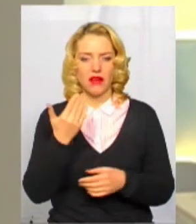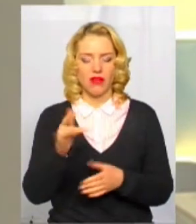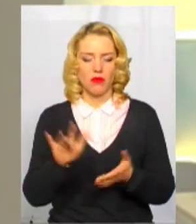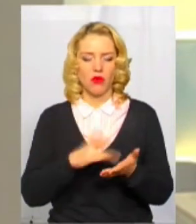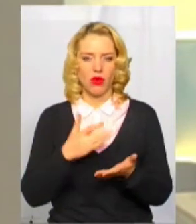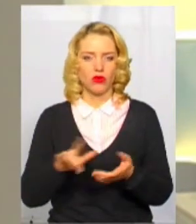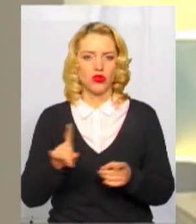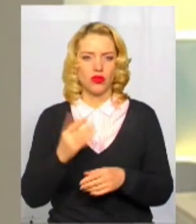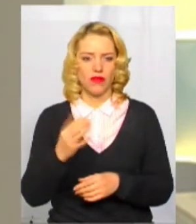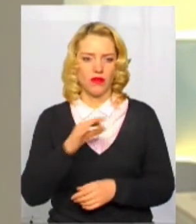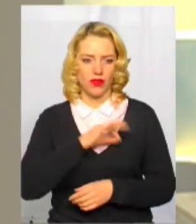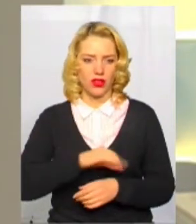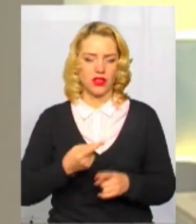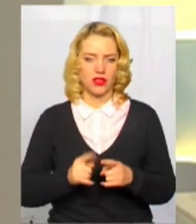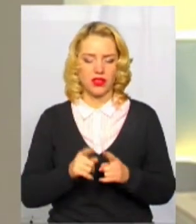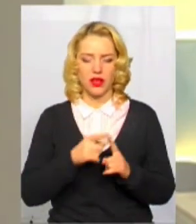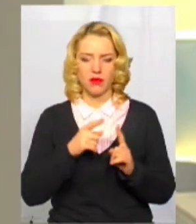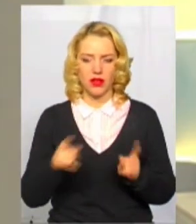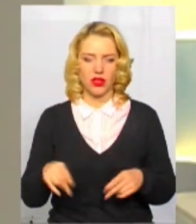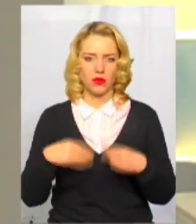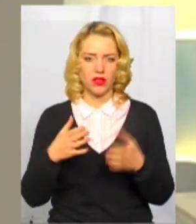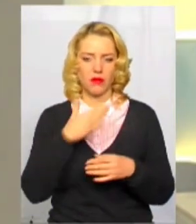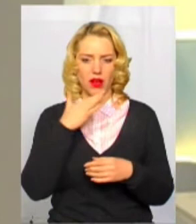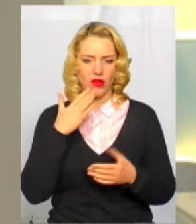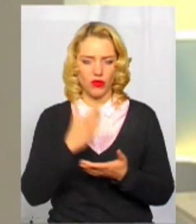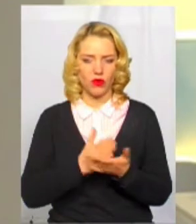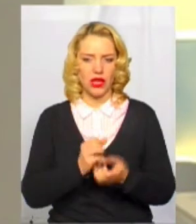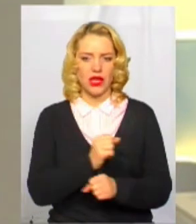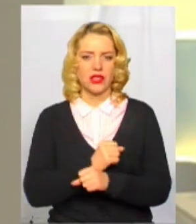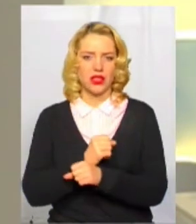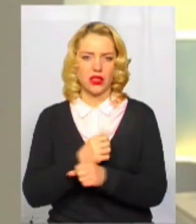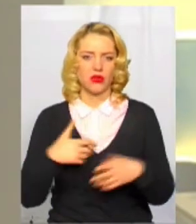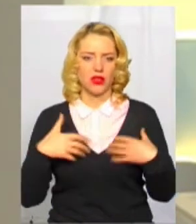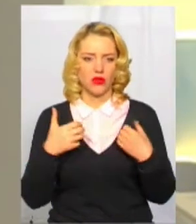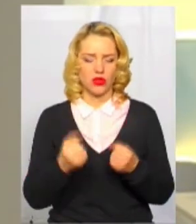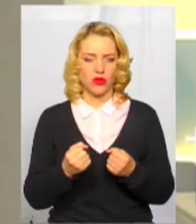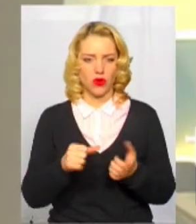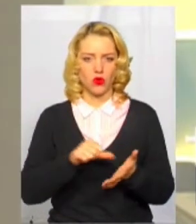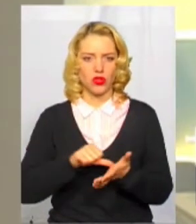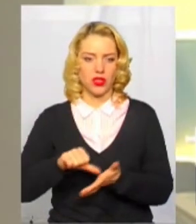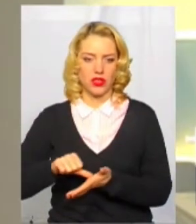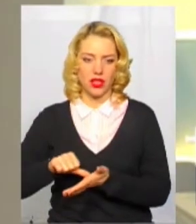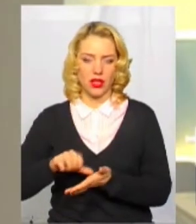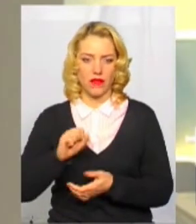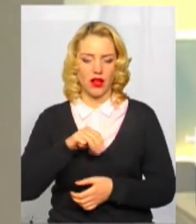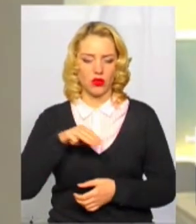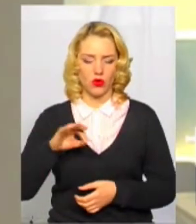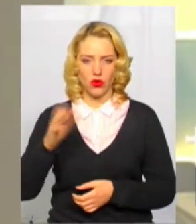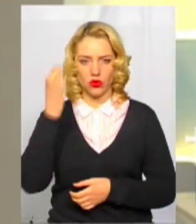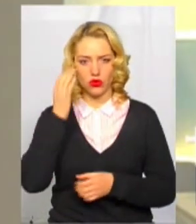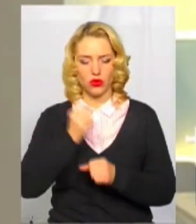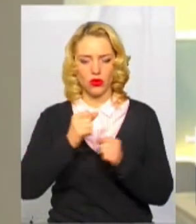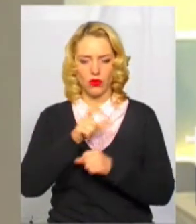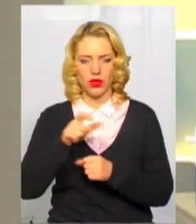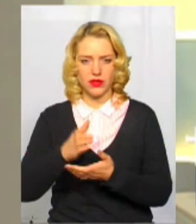цей період нам передали безліч нових функцій, це безпосередньо. Санаторне оздоровлення учасників АТО,